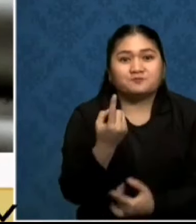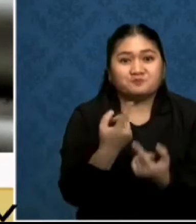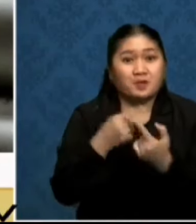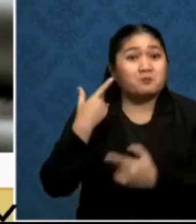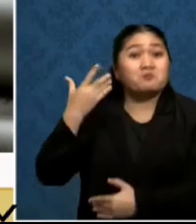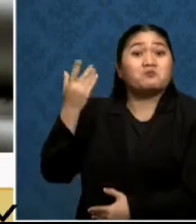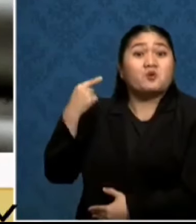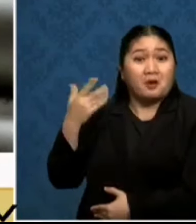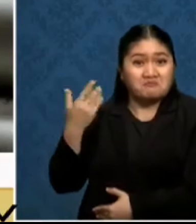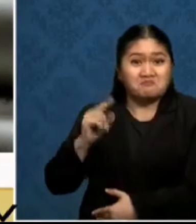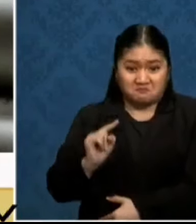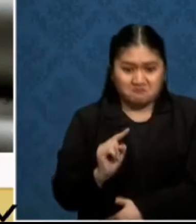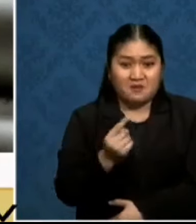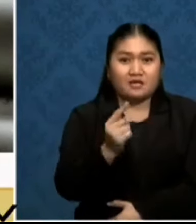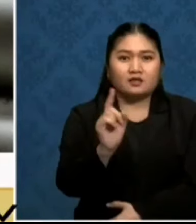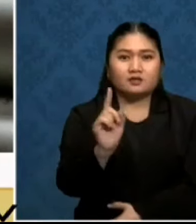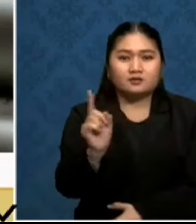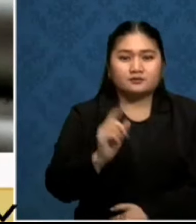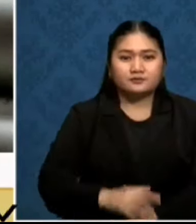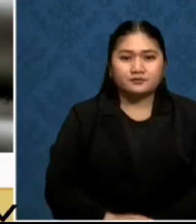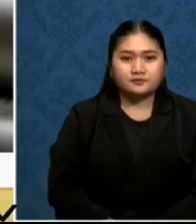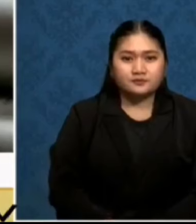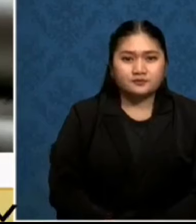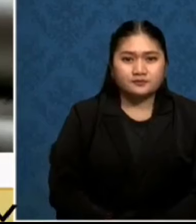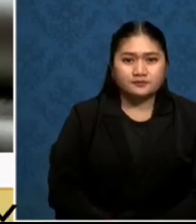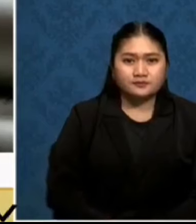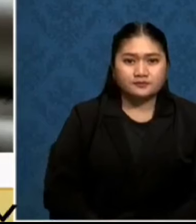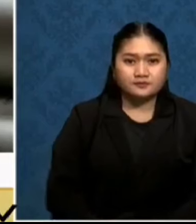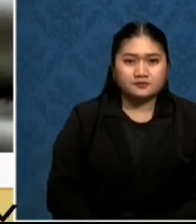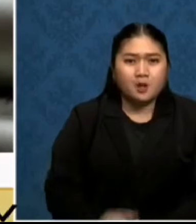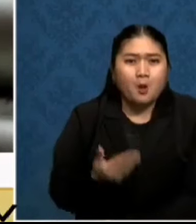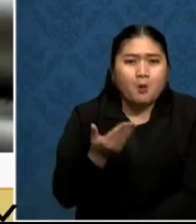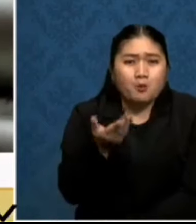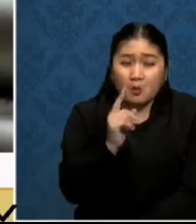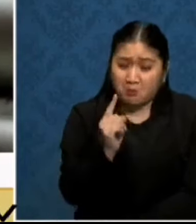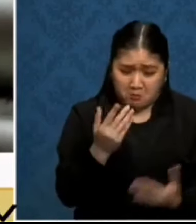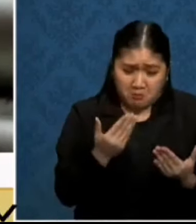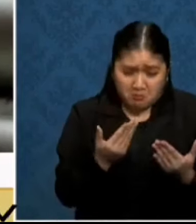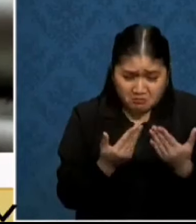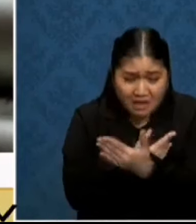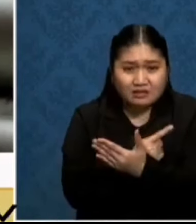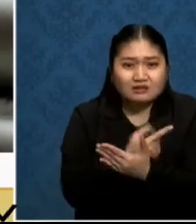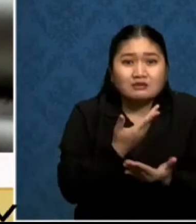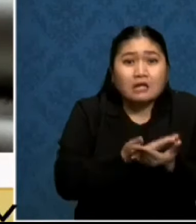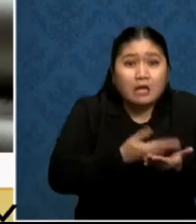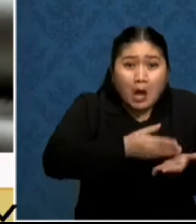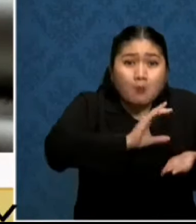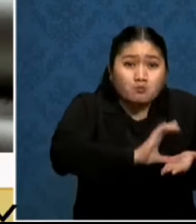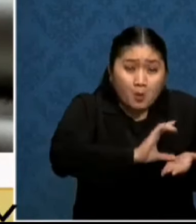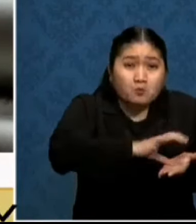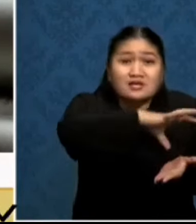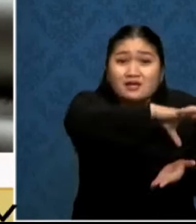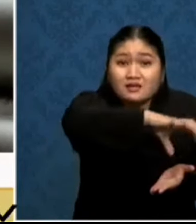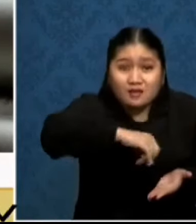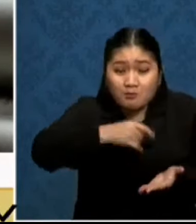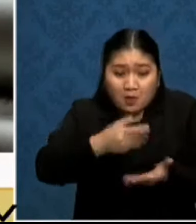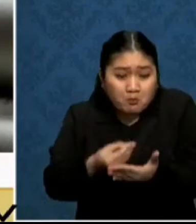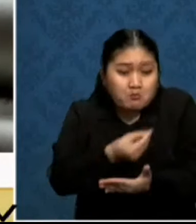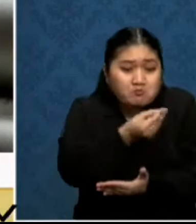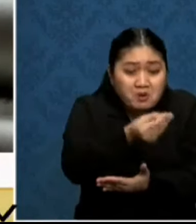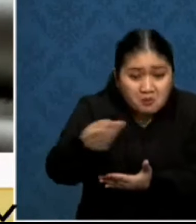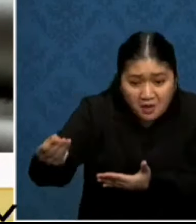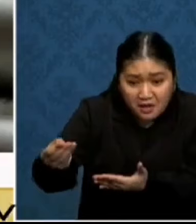มาใหม่อีกแล้วครับขอเปลี่ยนเป็นแหล่งเงินที่จะมาแจกมา